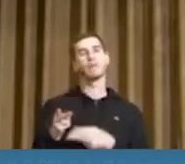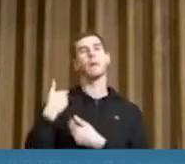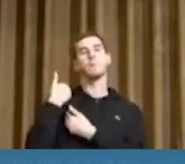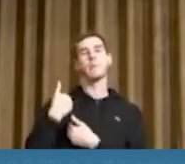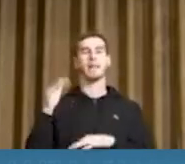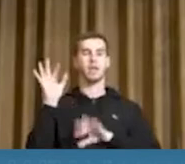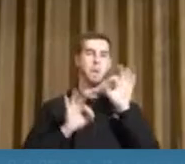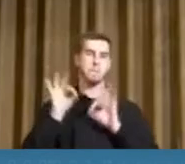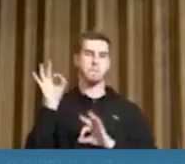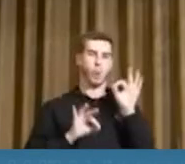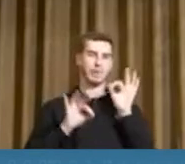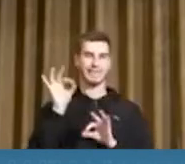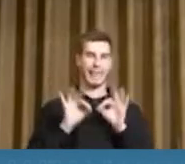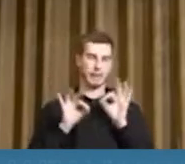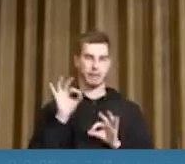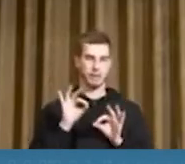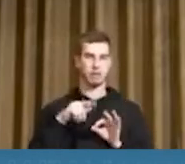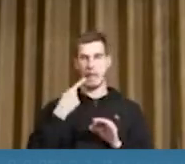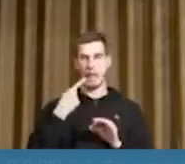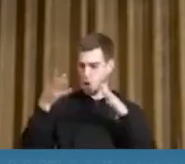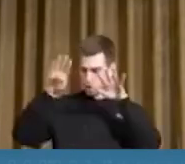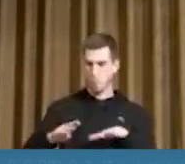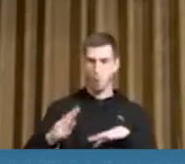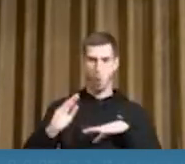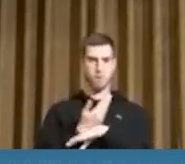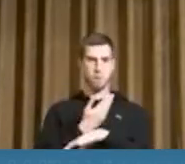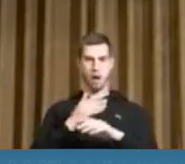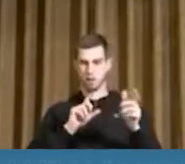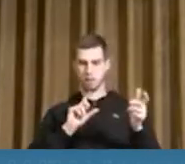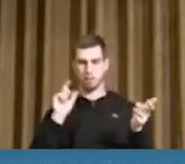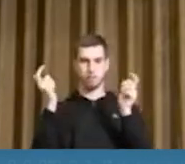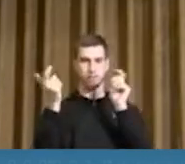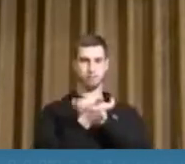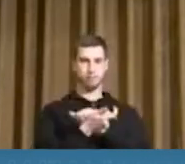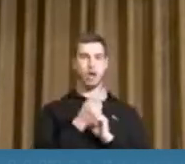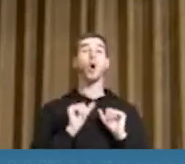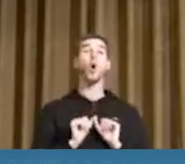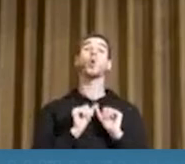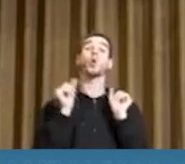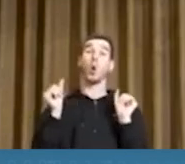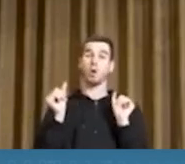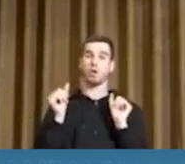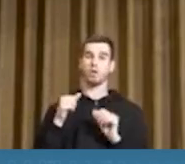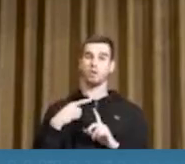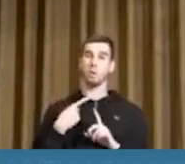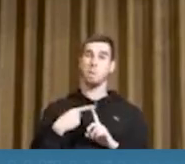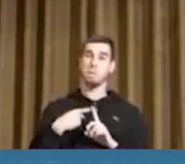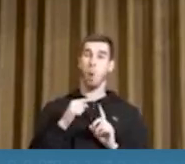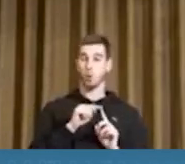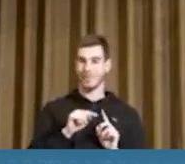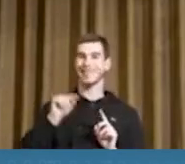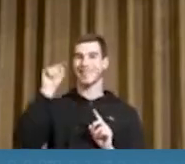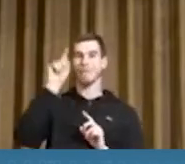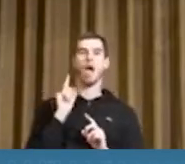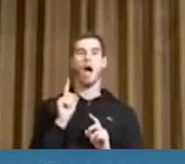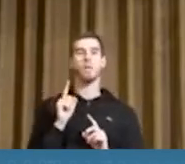Prozent, wie sich das dann eben nach diesen 9 Monaten verschoben hat. Es geht glücklicherweise wieder nach oben, aufwärts, aber zu diesem